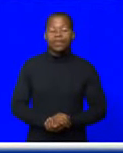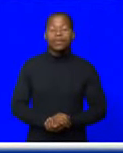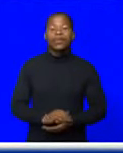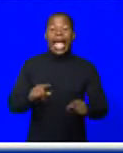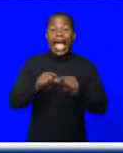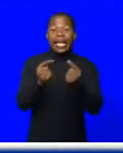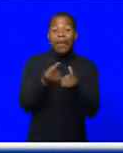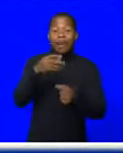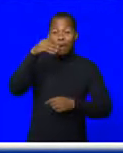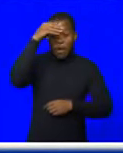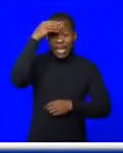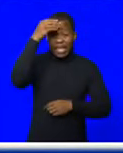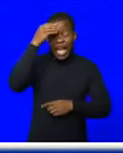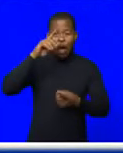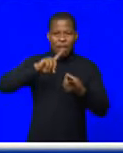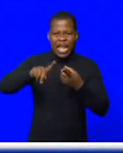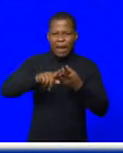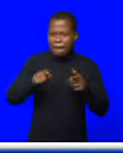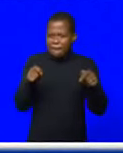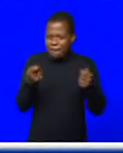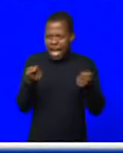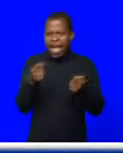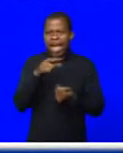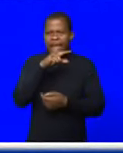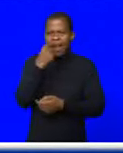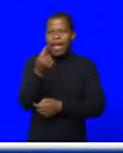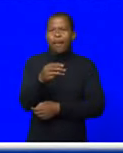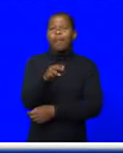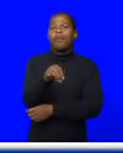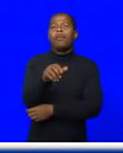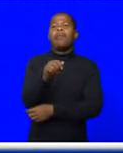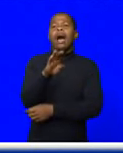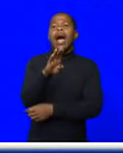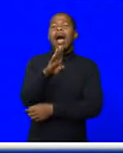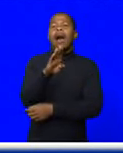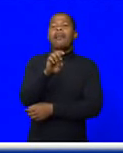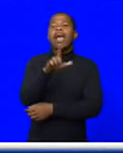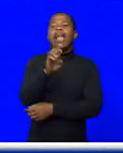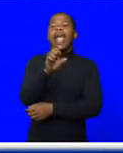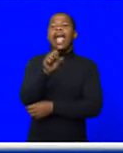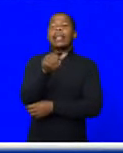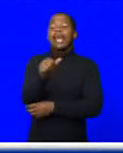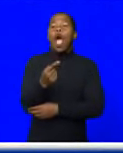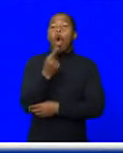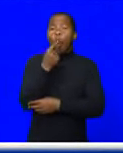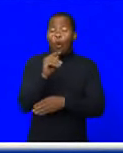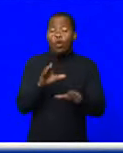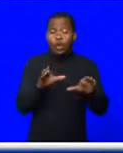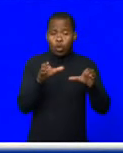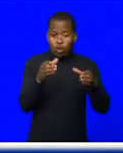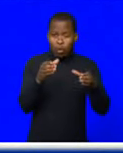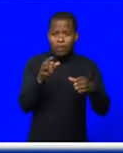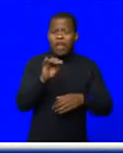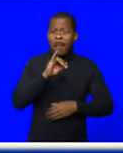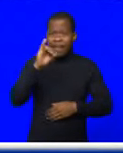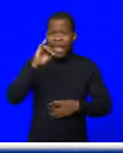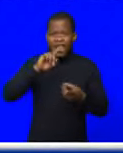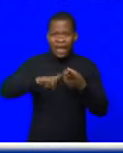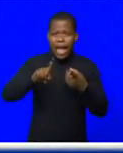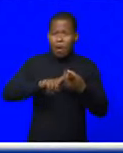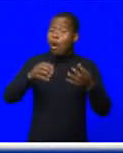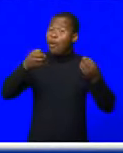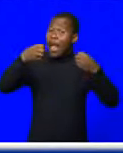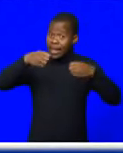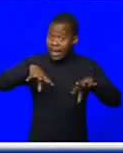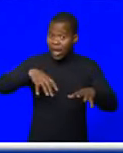Mzondile Mabelese lodlalela iqembu leReal Leopards uthi noma bakhale phansi emdlalweni wabo wokuqala wema-group stages enzebeni ye-CAF Confederations Cup